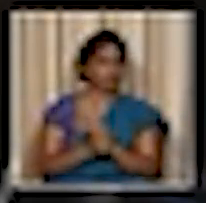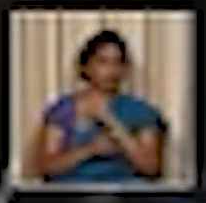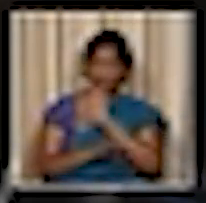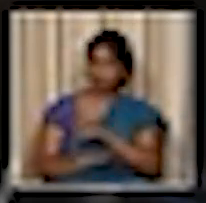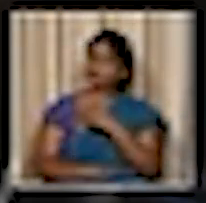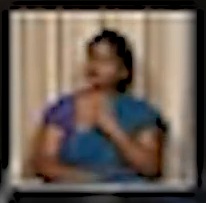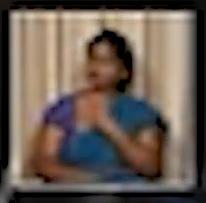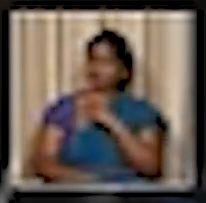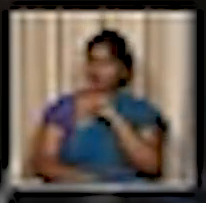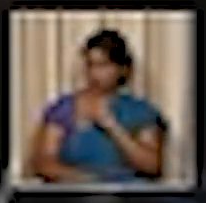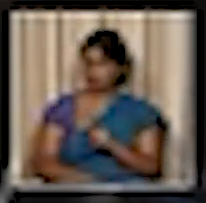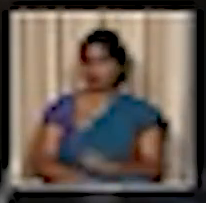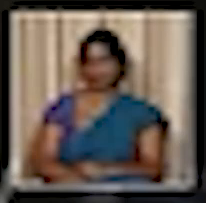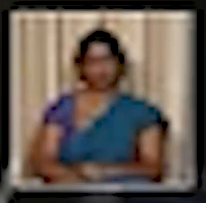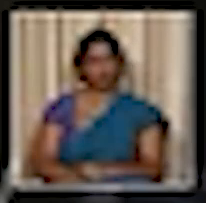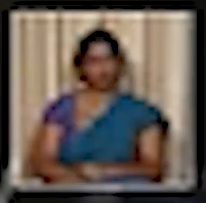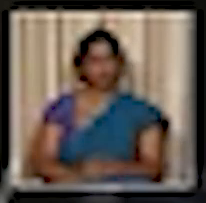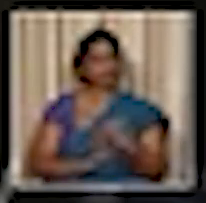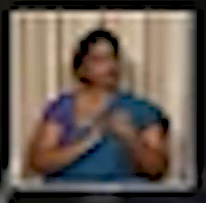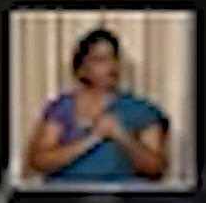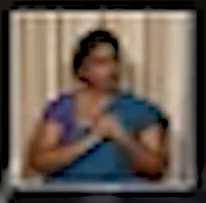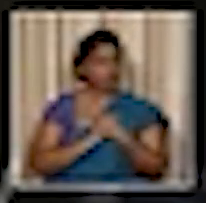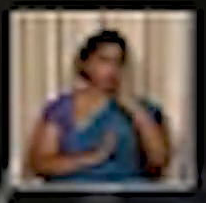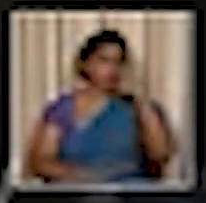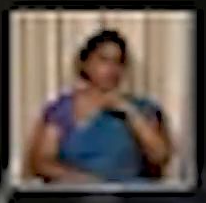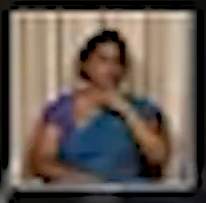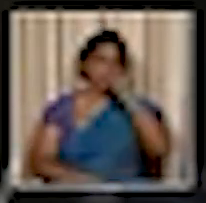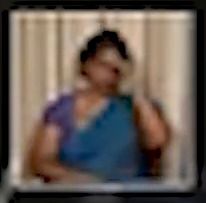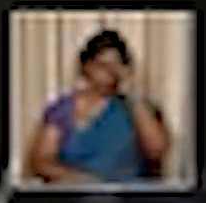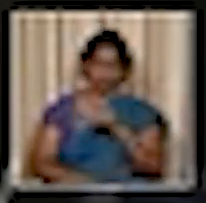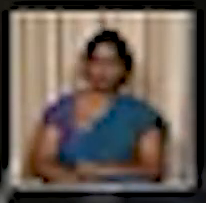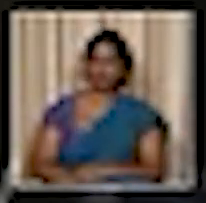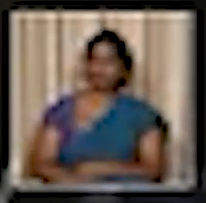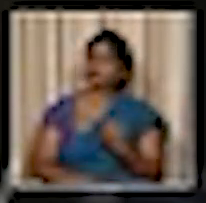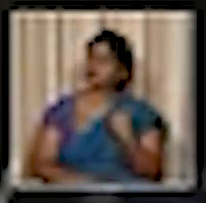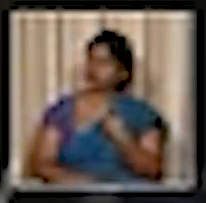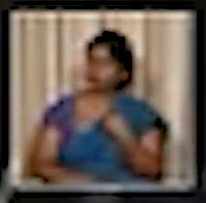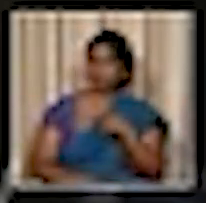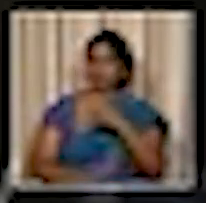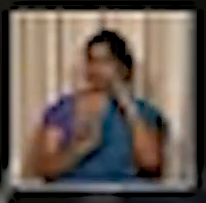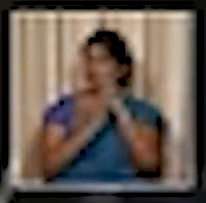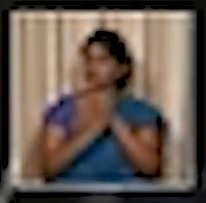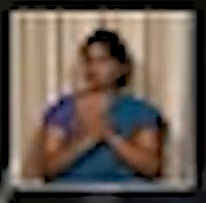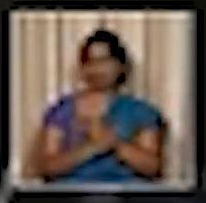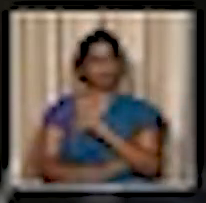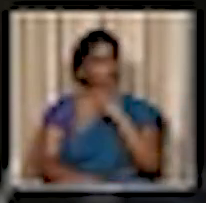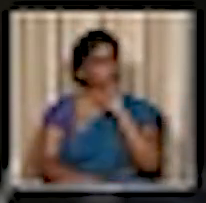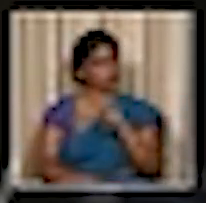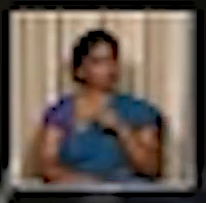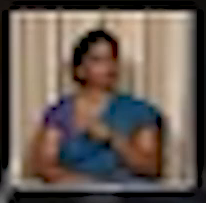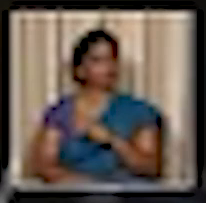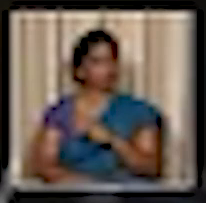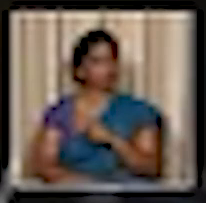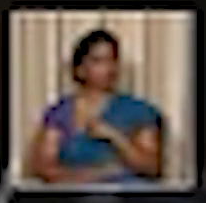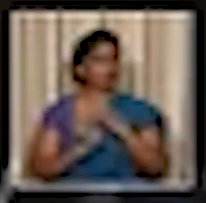එක මතක් කරන්නට ඕන. ගරු නියෝජ්‍ය කථානායකතුමනි, මම මෙම කාරණා ටික ඉදිරිපත් කළේ